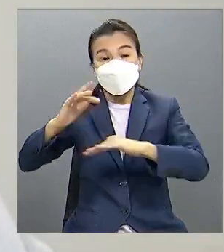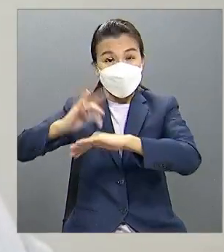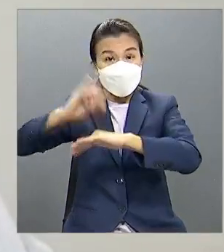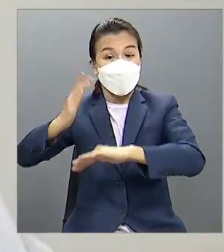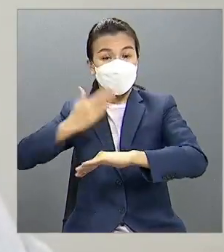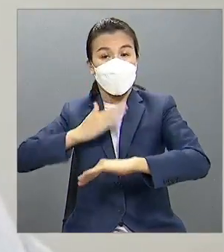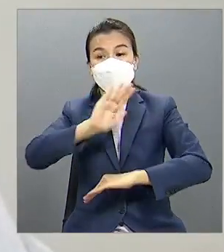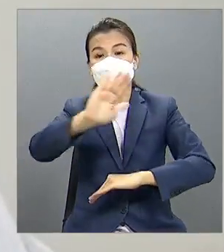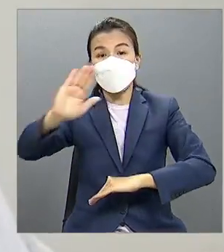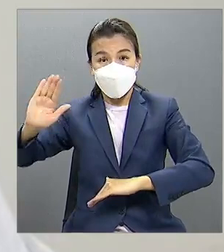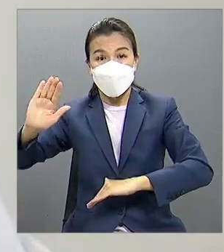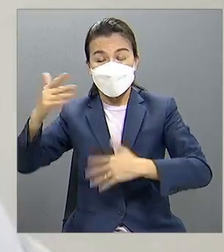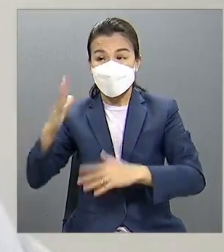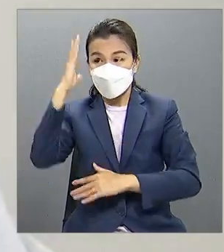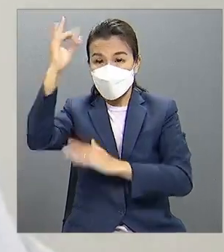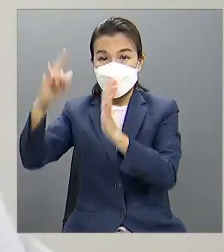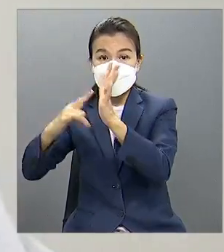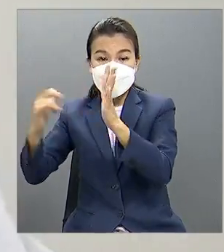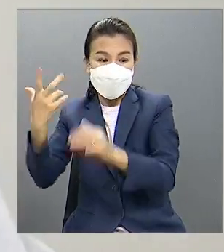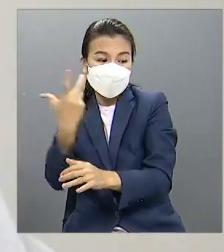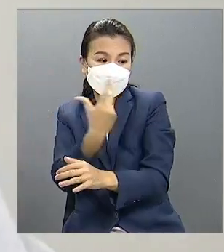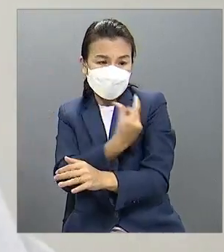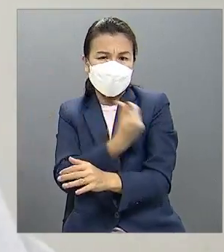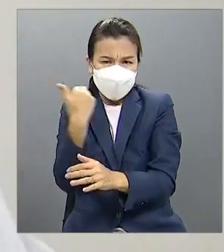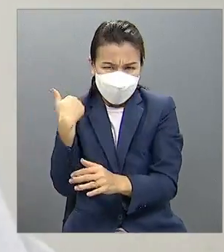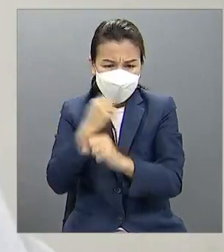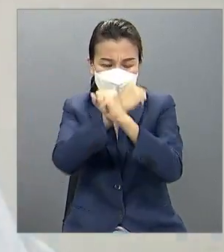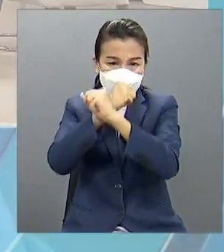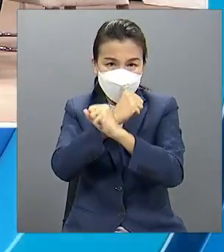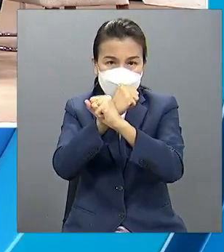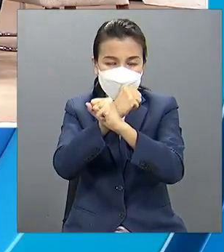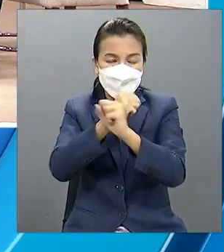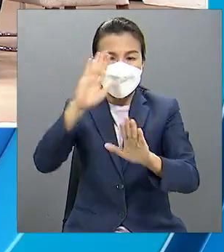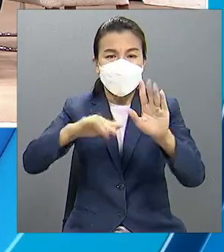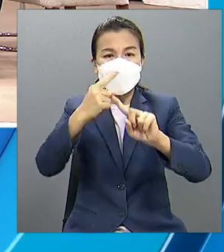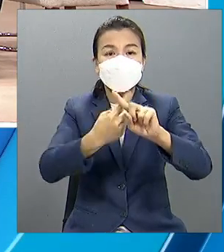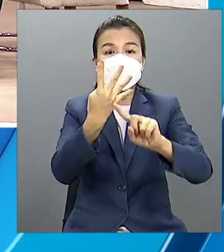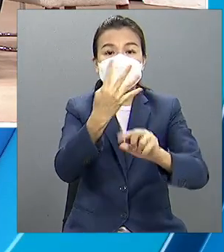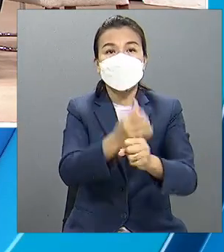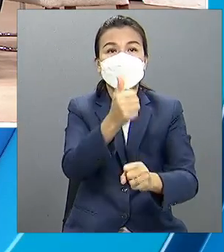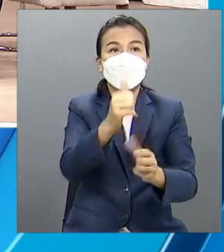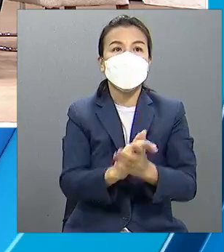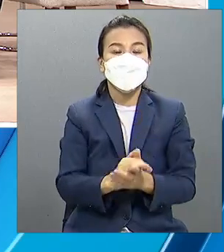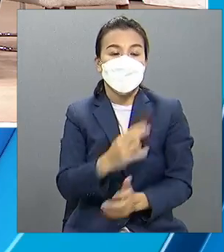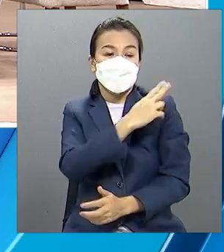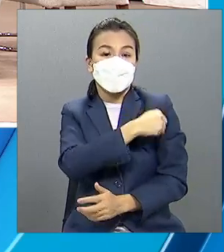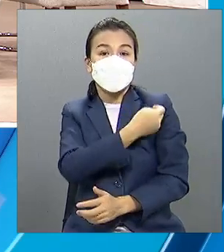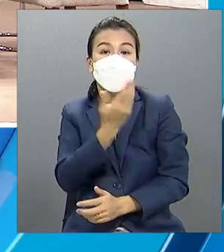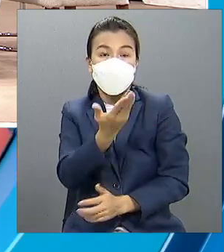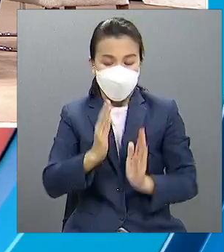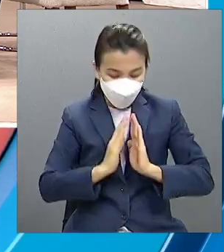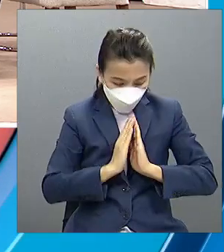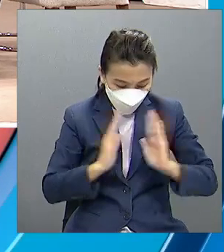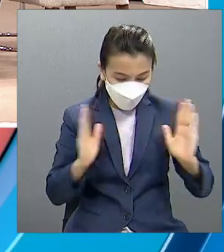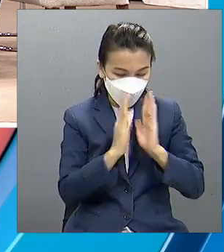าแถวๆเดือนเมษาได ้ครับครับอ่ะยังไงก็ตามวันนี้ขอบพระคุณคุณหมอมากๆเลยนะครับที่ มาให้ความรู้แล้วก็ย้ำ